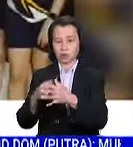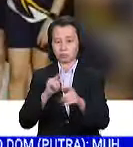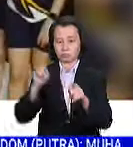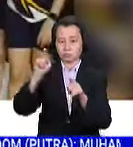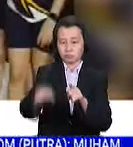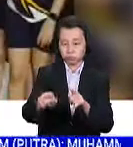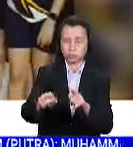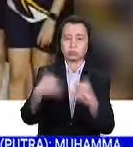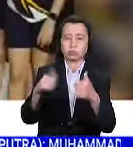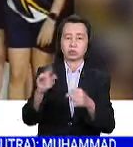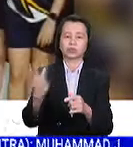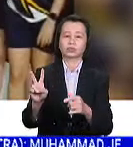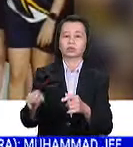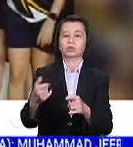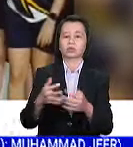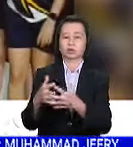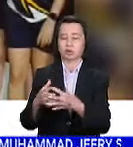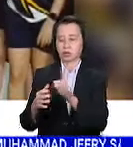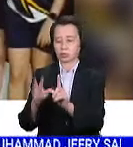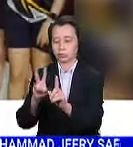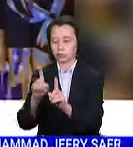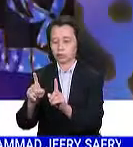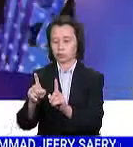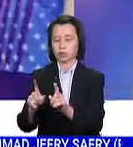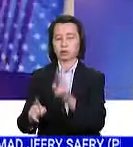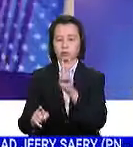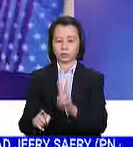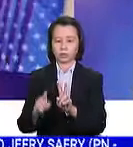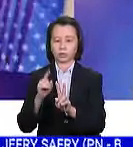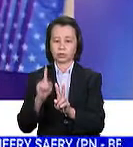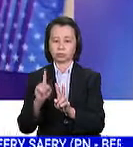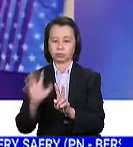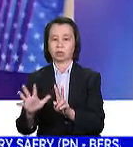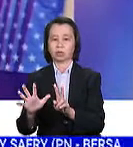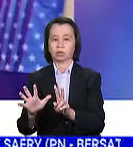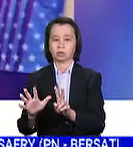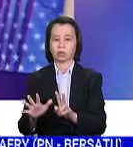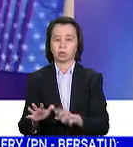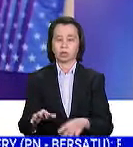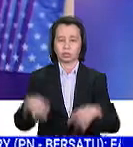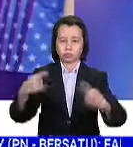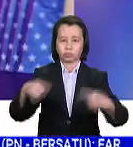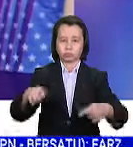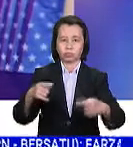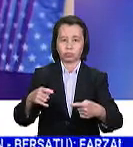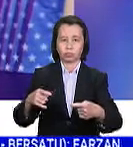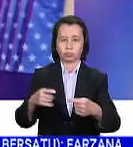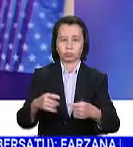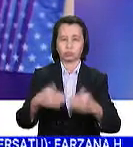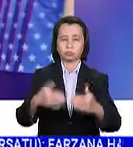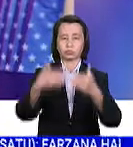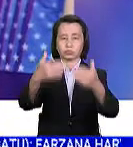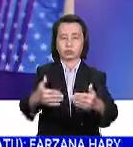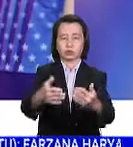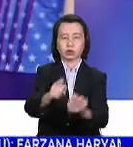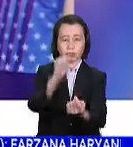menyamakan kedudukan di permainan kedua 171 215 perlawanan terpaksa diedit ke permainan